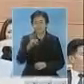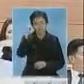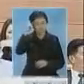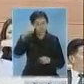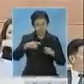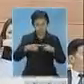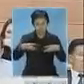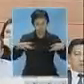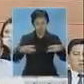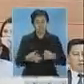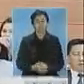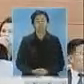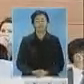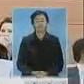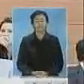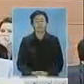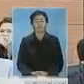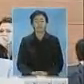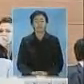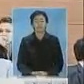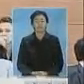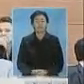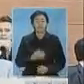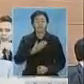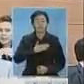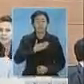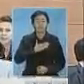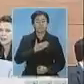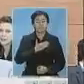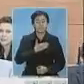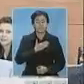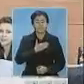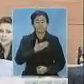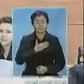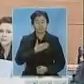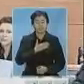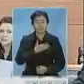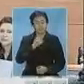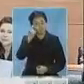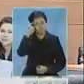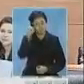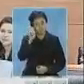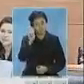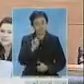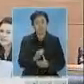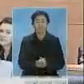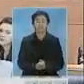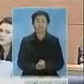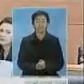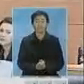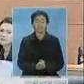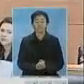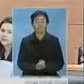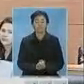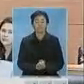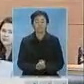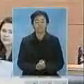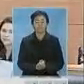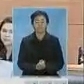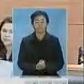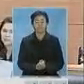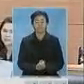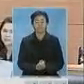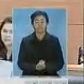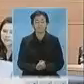ทางกันความจริงของฝ่ายผมก็เป็นความจริงด้านหนึ่งความจริงของเพื่อนสมาชิกพรรคฝ่าย